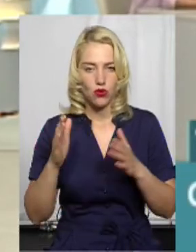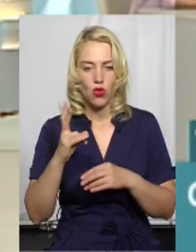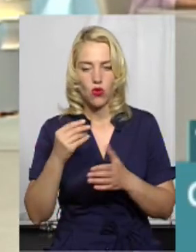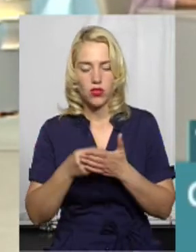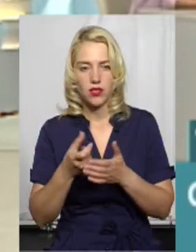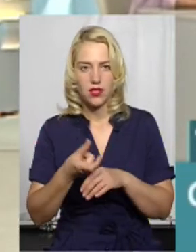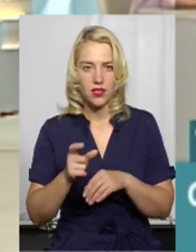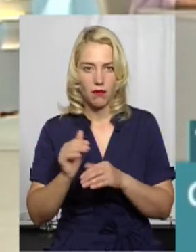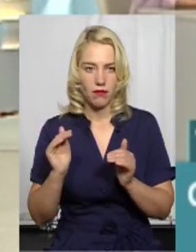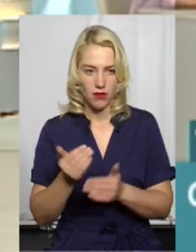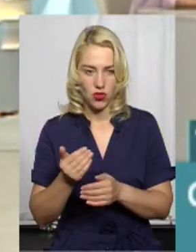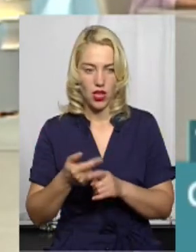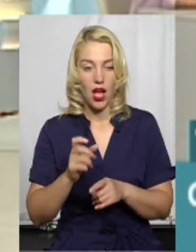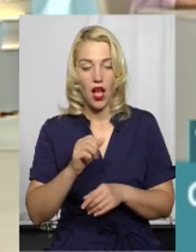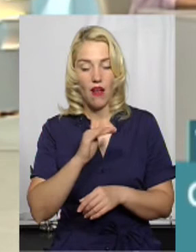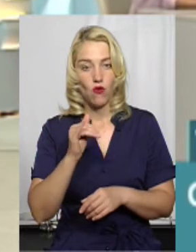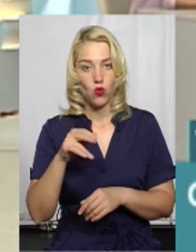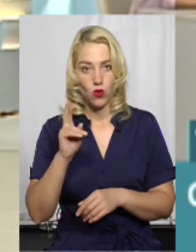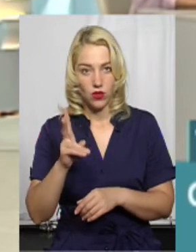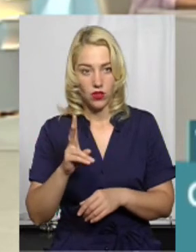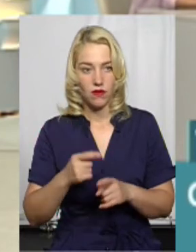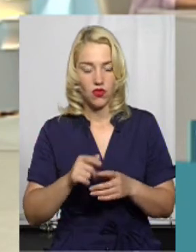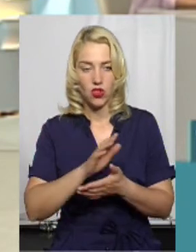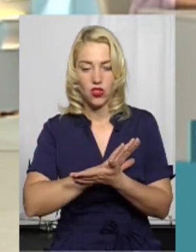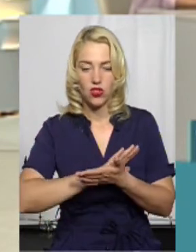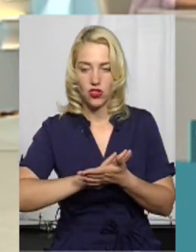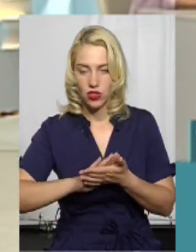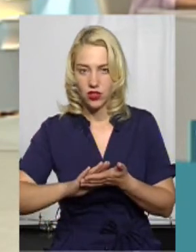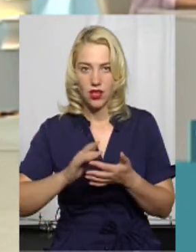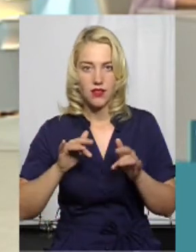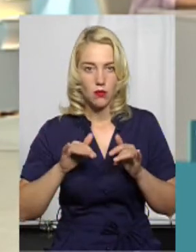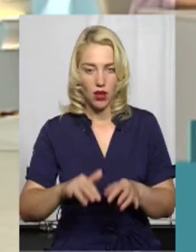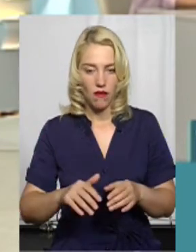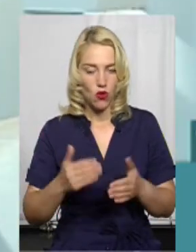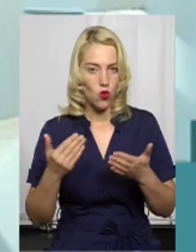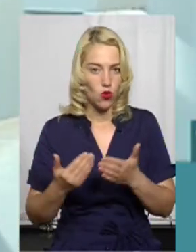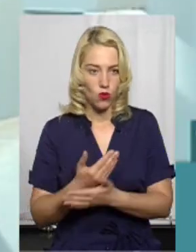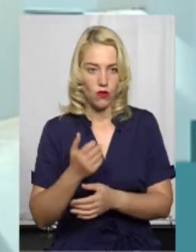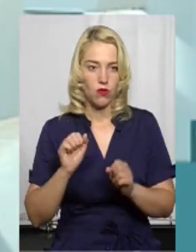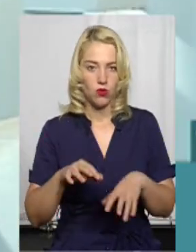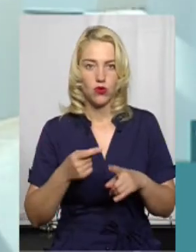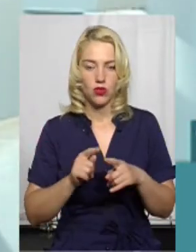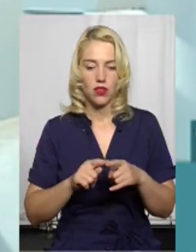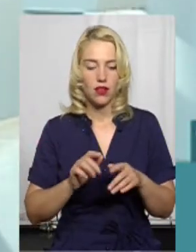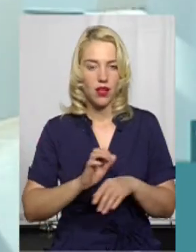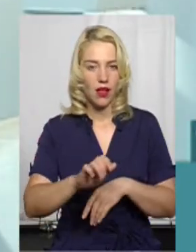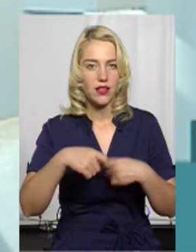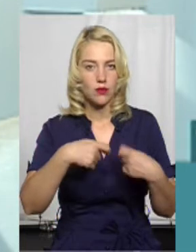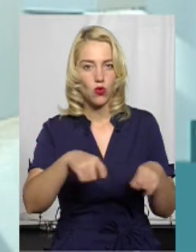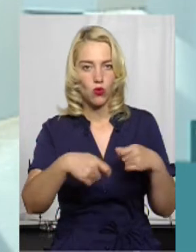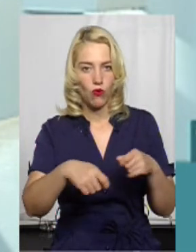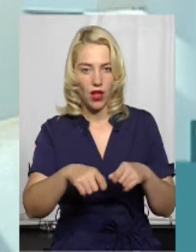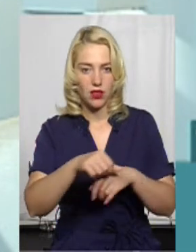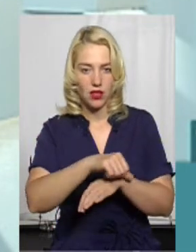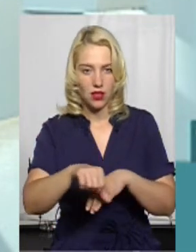ціні одне з найнижчих. А так як фундук – чистий лист в Україні, то ми можемо експортувати фундук в